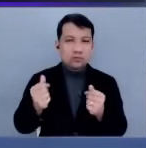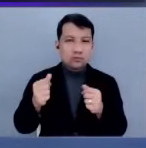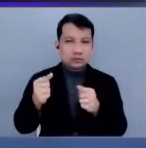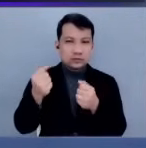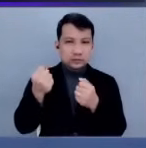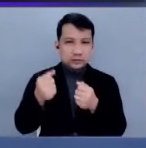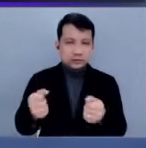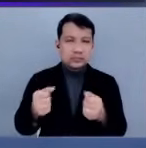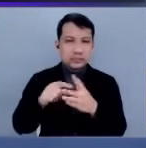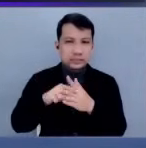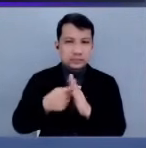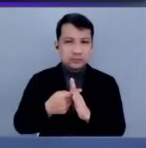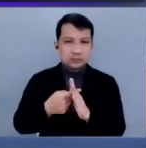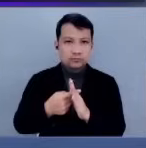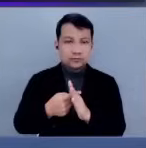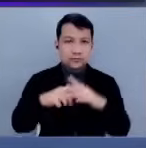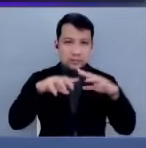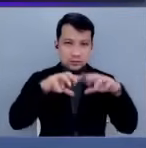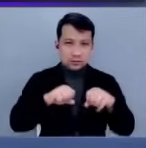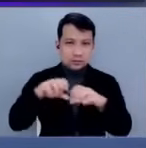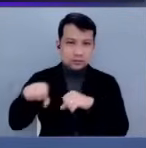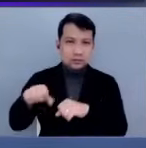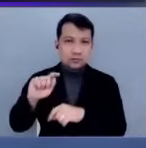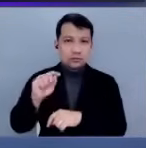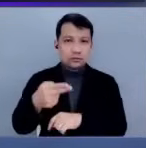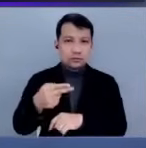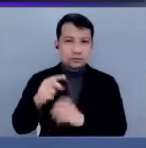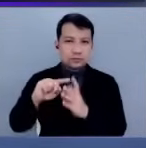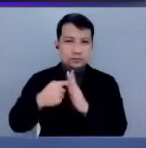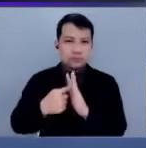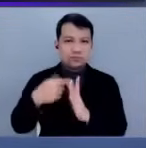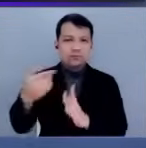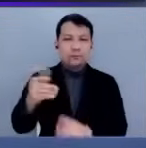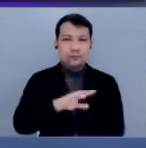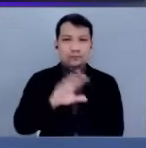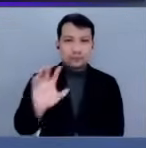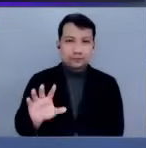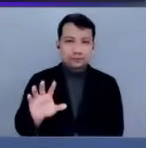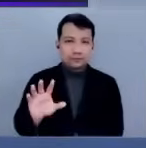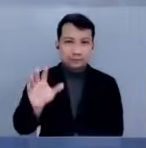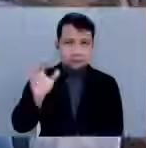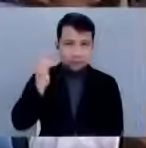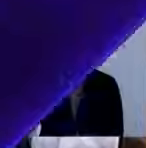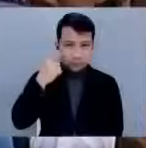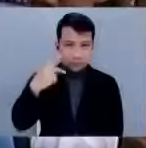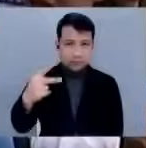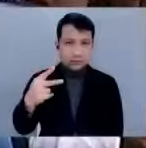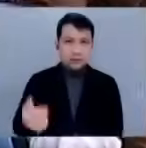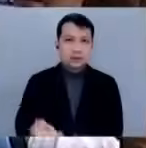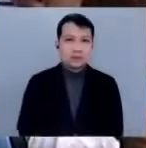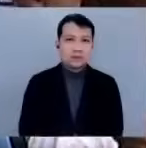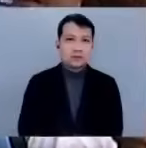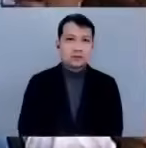sinimulan ang hulihan sa Webes. Nasa frontline ng balitang yan, si Gerard de la Peña.